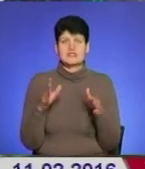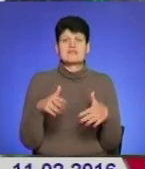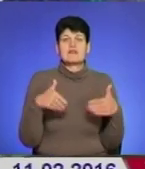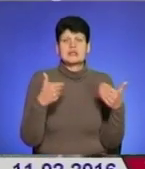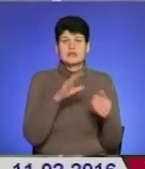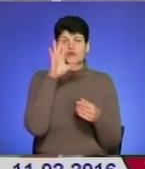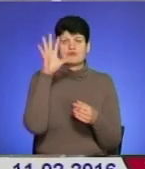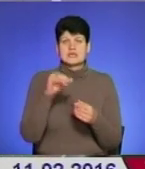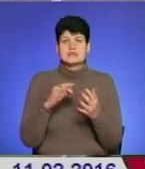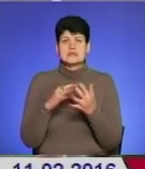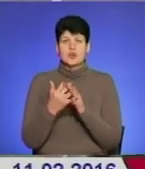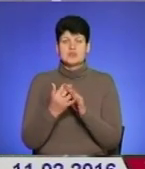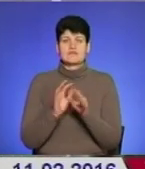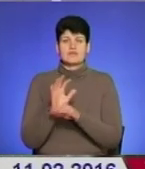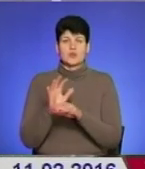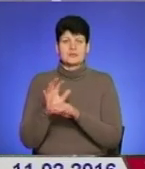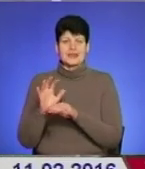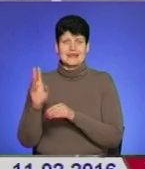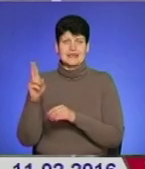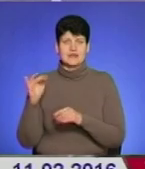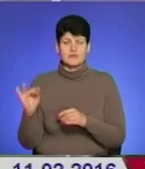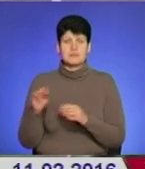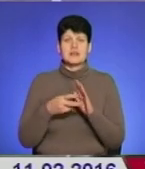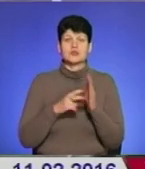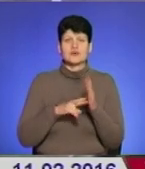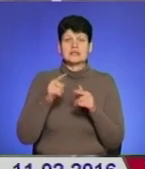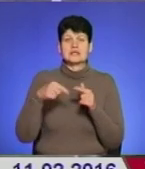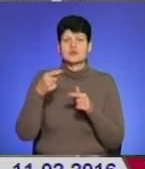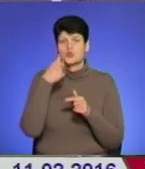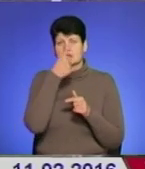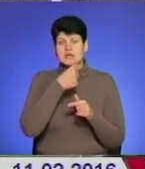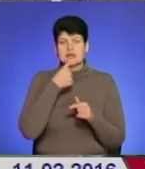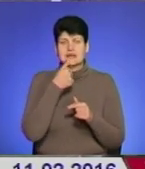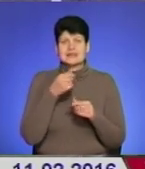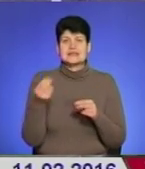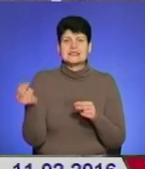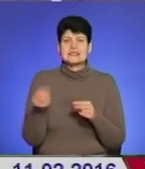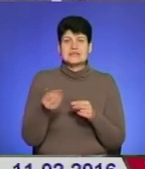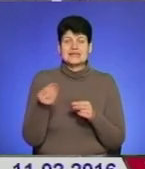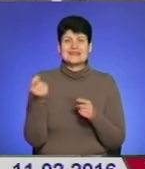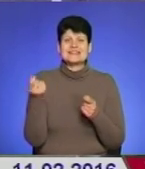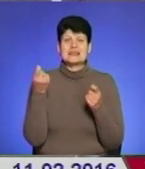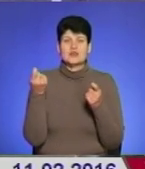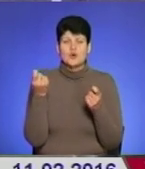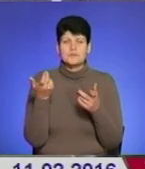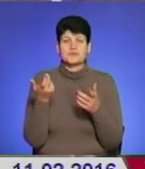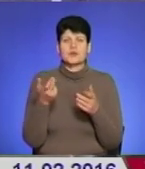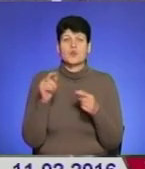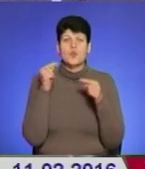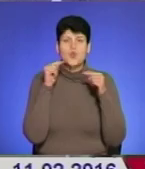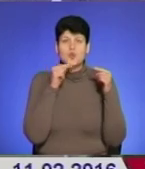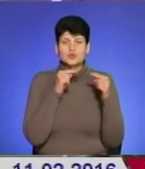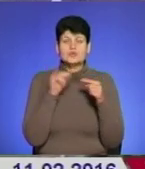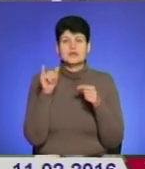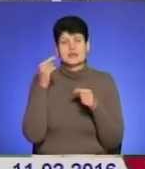всіх сільськогосподарських виробників планувати в наступному році сіяти зерно, сіяти кукурудзу, і